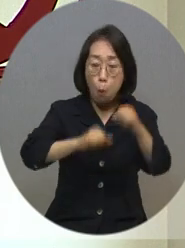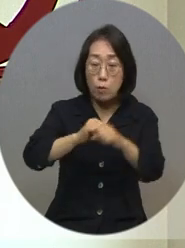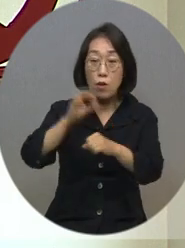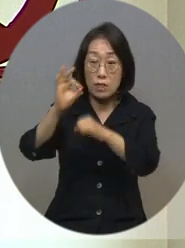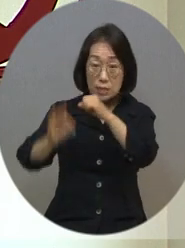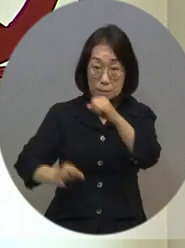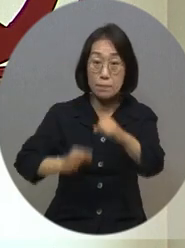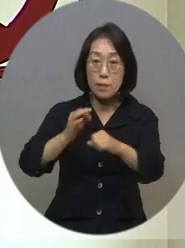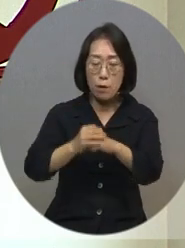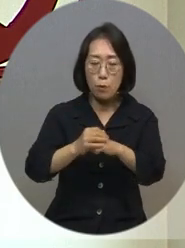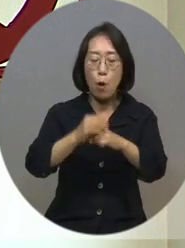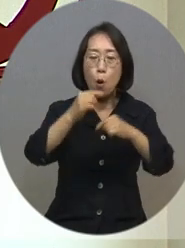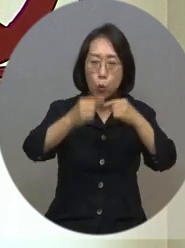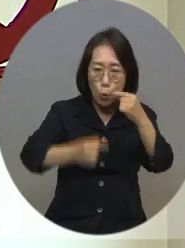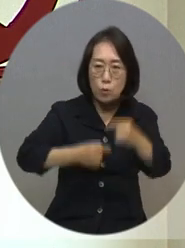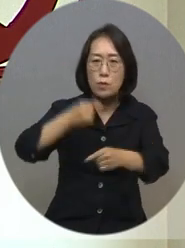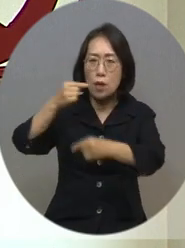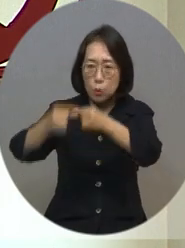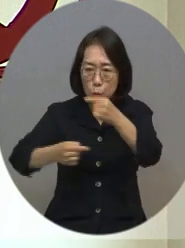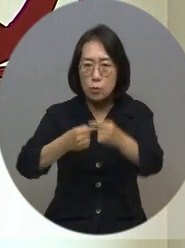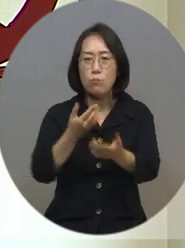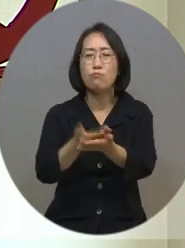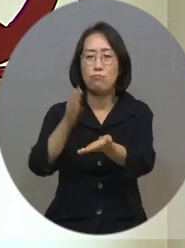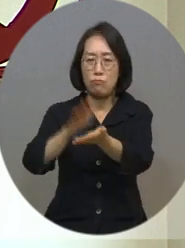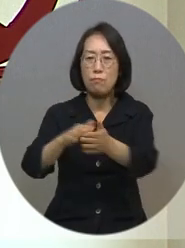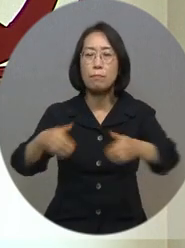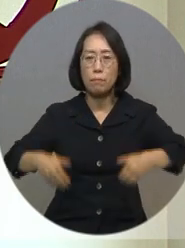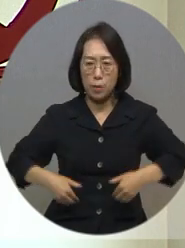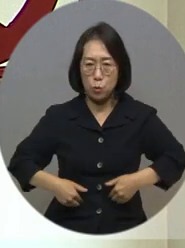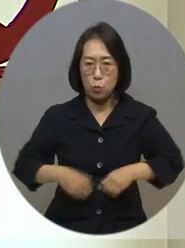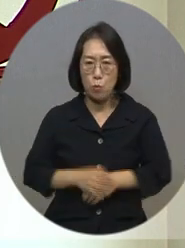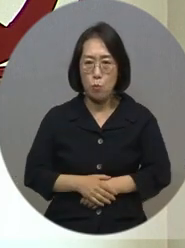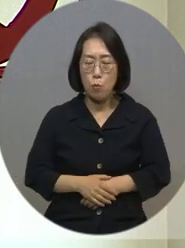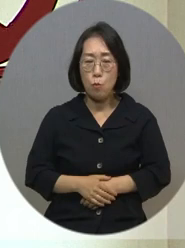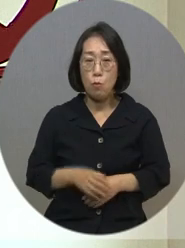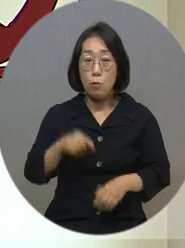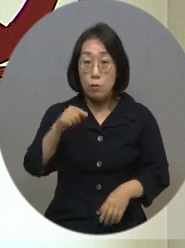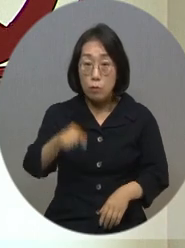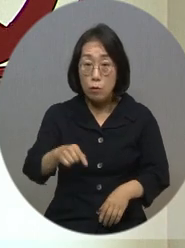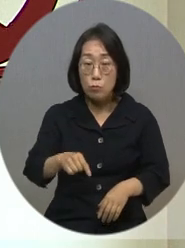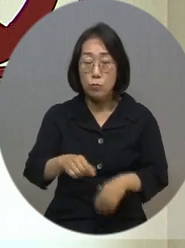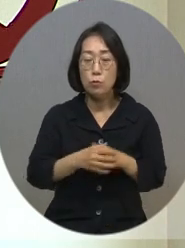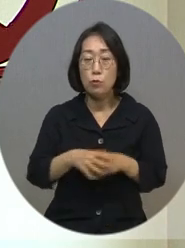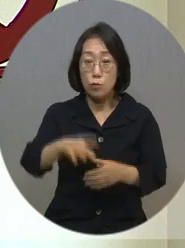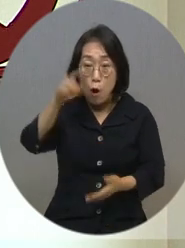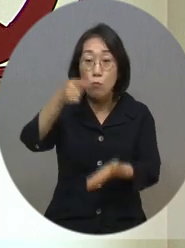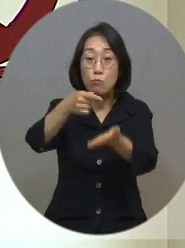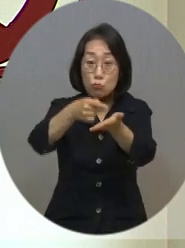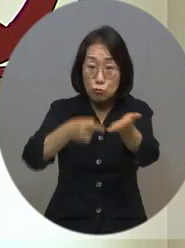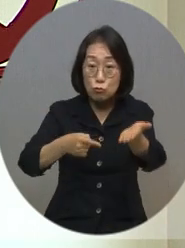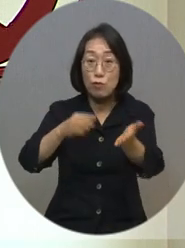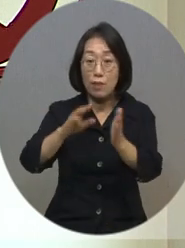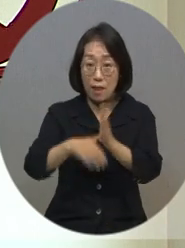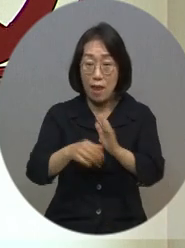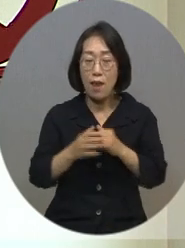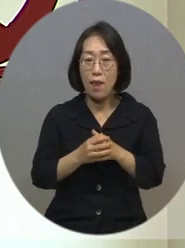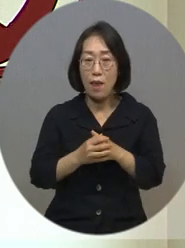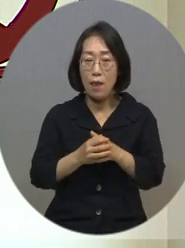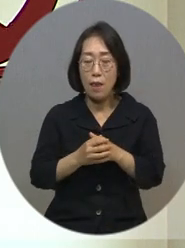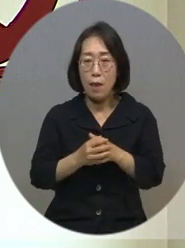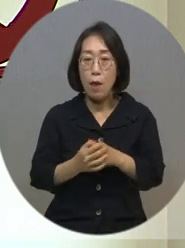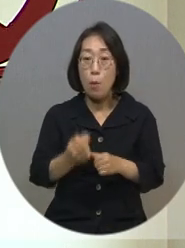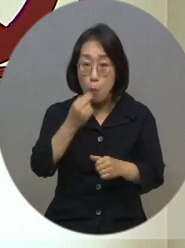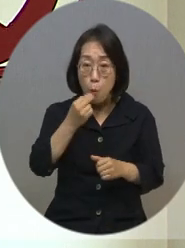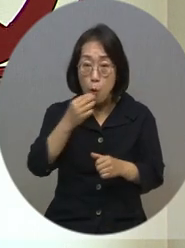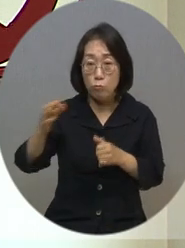10년 주기로 교체가 필요하게 돼요. 교체가 필요한데 우리가 지금 처음 수술할 때는 그